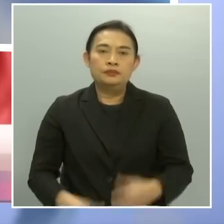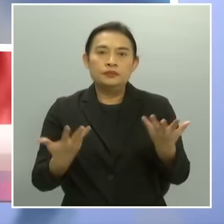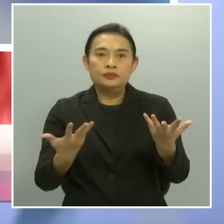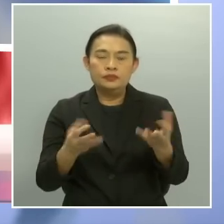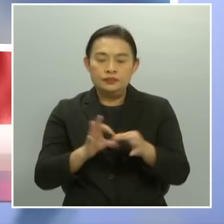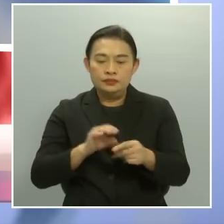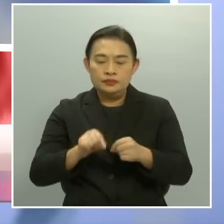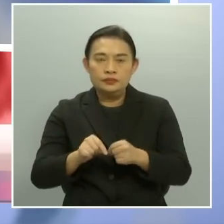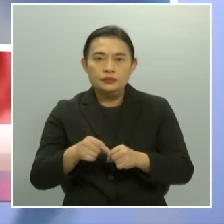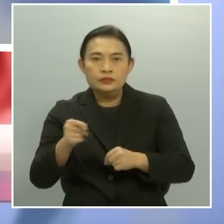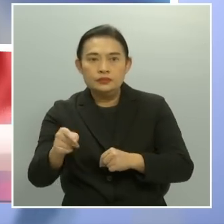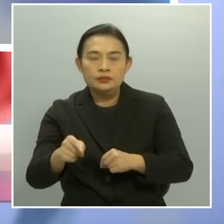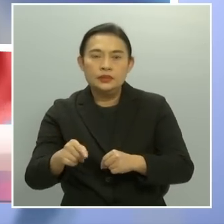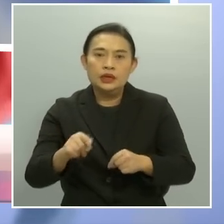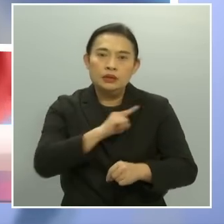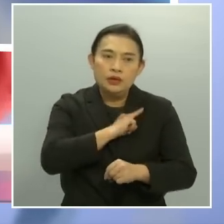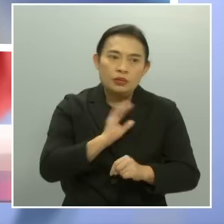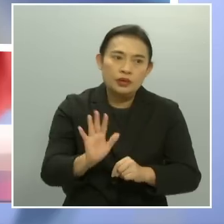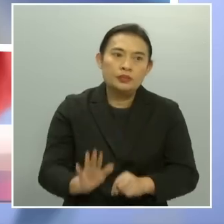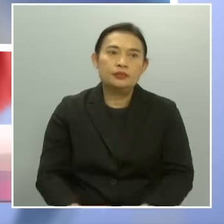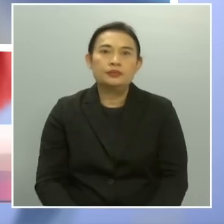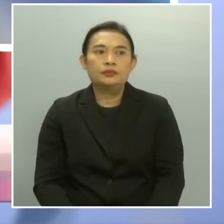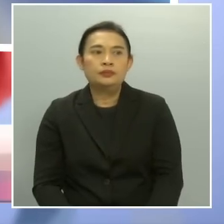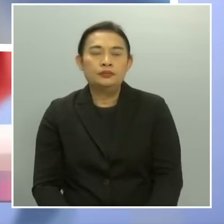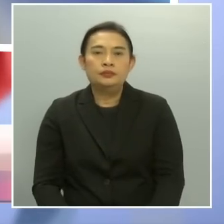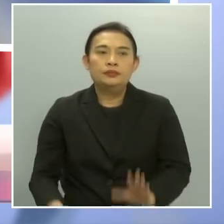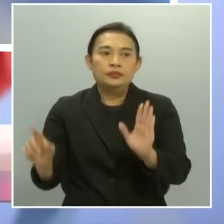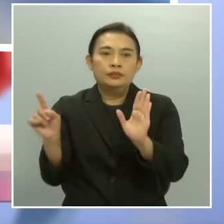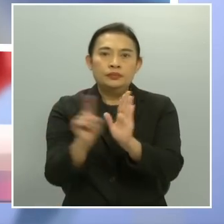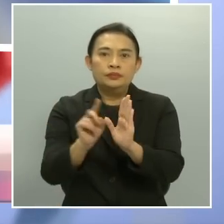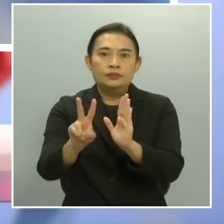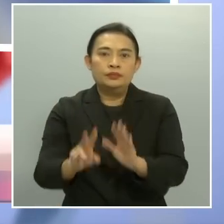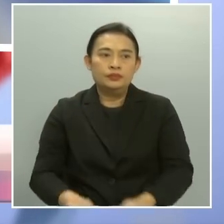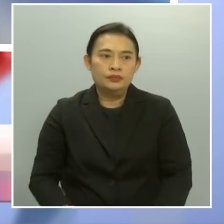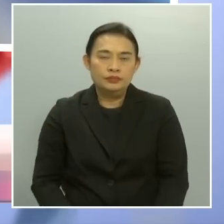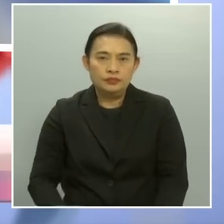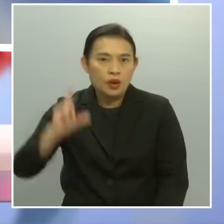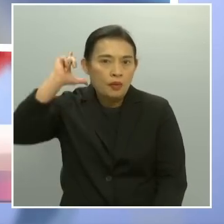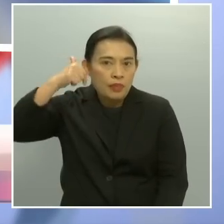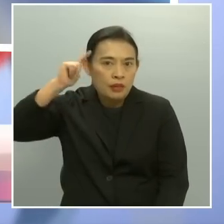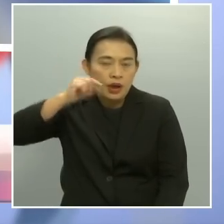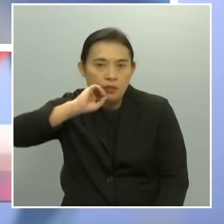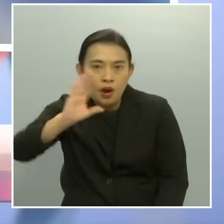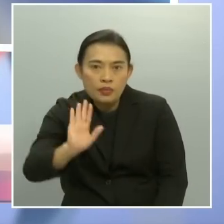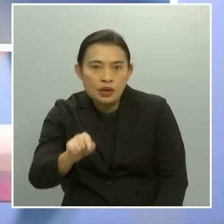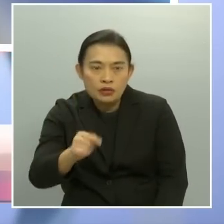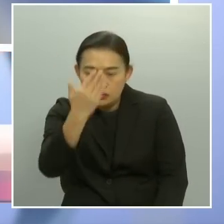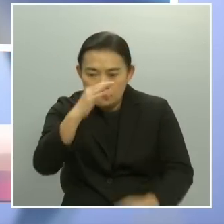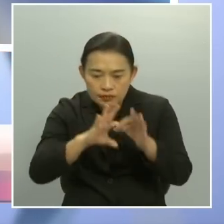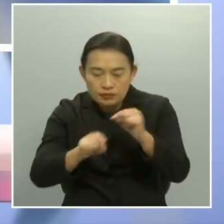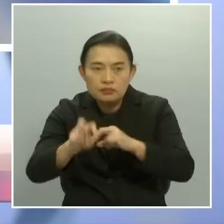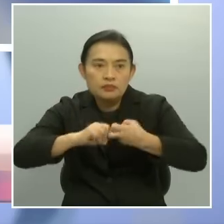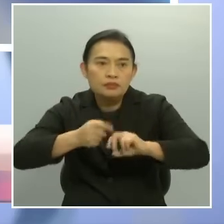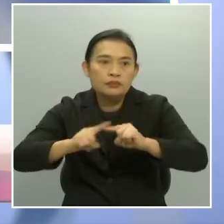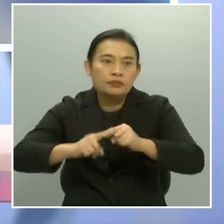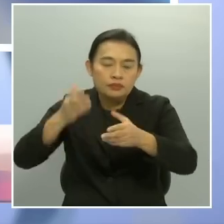ล้วแล้วแกก็อายุมากแล้วอันนั้นอันที่หนึ่งอันที่สองแม่ก็ไม่อยากบอกเขาเพราะเห็นว่าเขาก็เจอเรื่องปัญหาเ